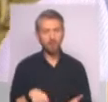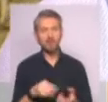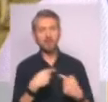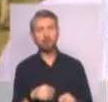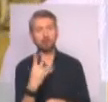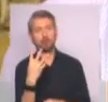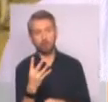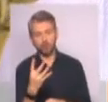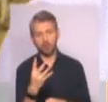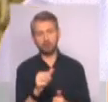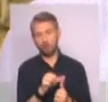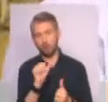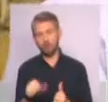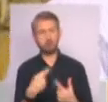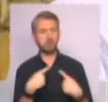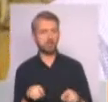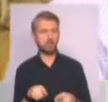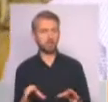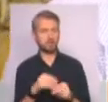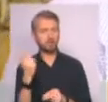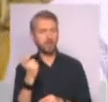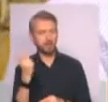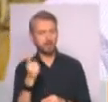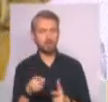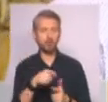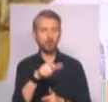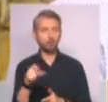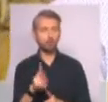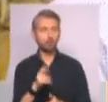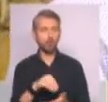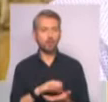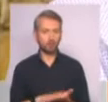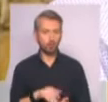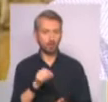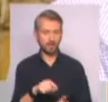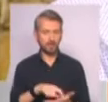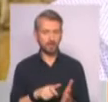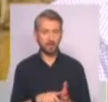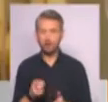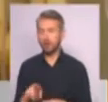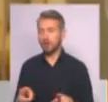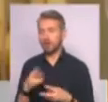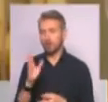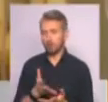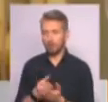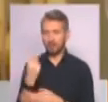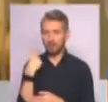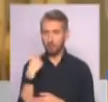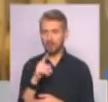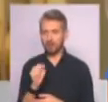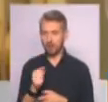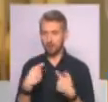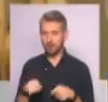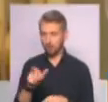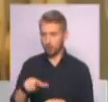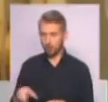4 виставляти, так сказати, окремо іншим співвласникам. Власникам чи особам, зареєстрованим в вказаній квартирі. І тоді не треба буде платити борги за, не, за, не за себе,